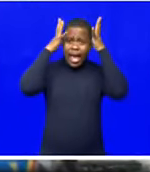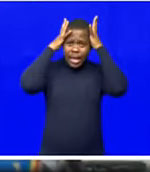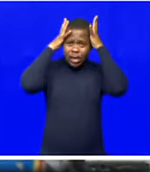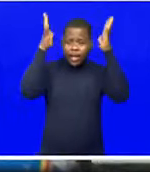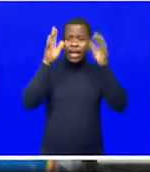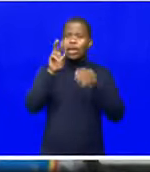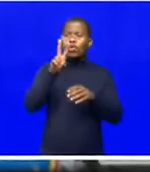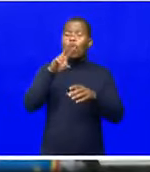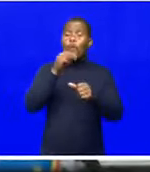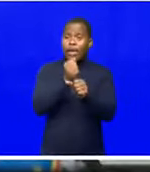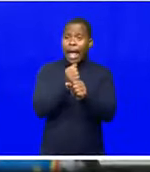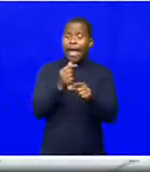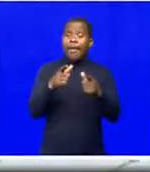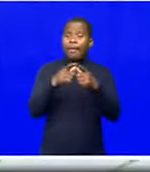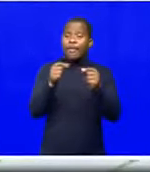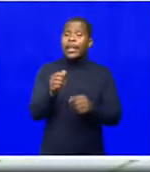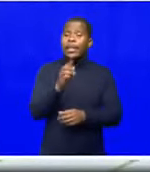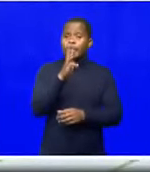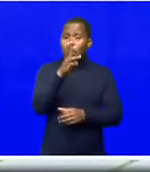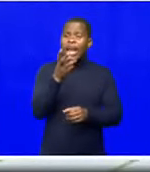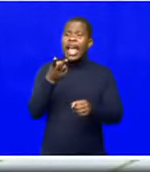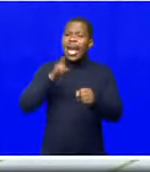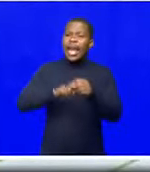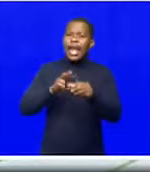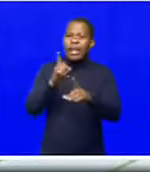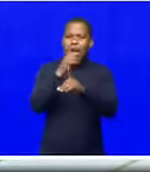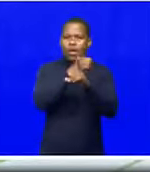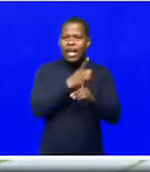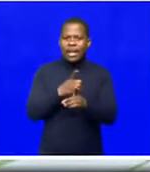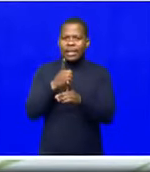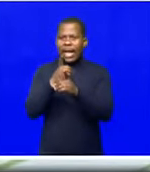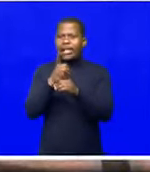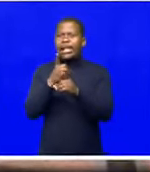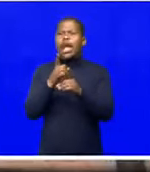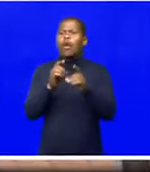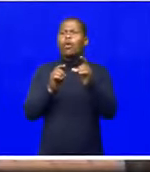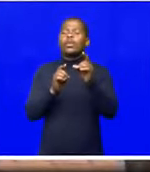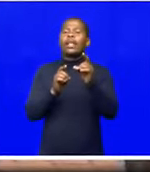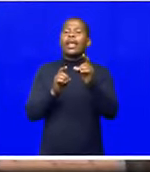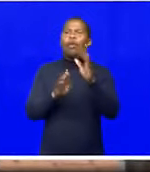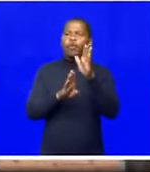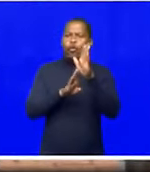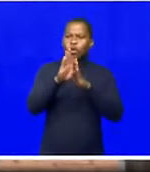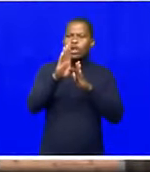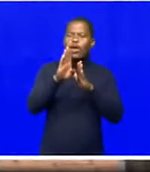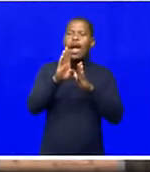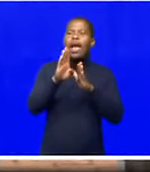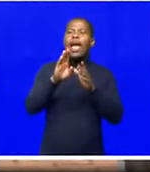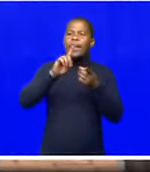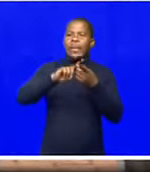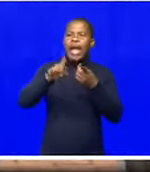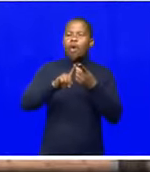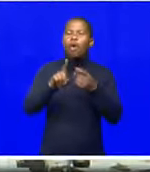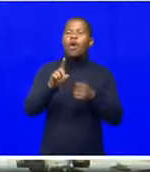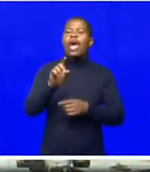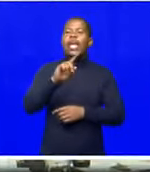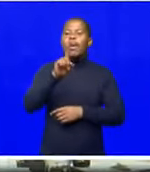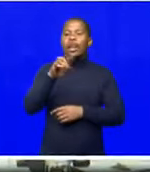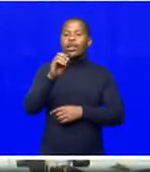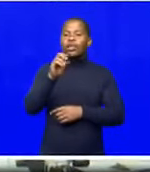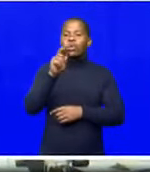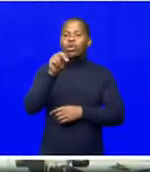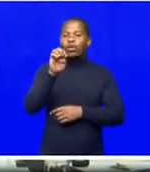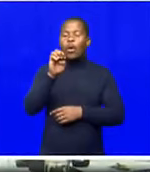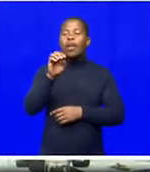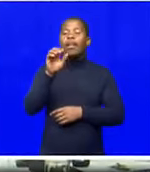lamabili kanzi lokutawukhulunywa kakhulu kuthuthukisa yona imidlalo yeAmazon 5 lokutawufaka ikhasi nayo imidlalo letawubanjelwa even lase Lesotho. Lobekela